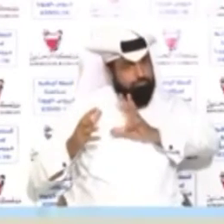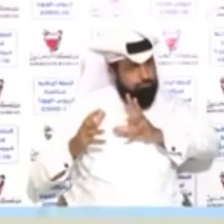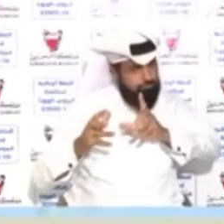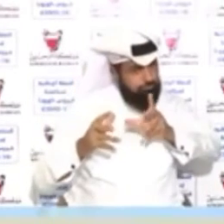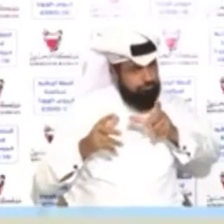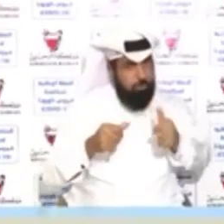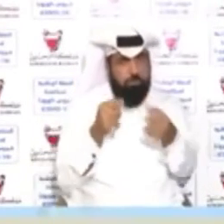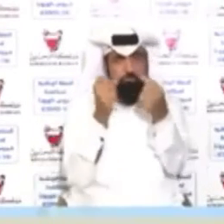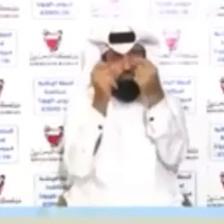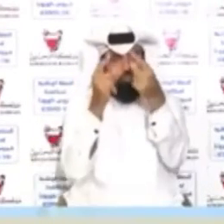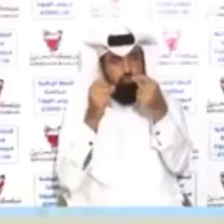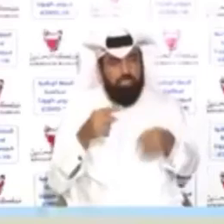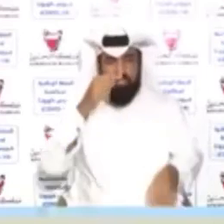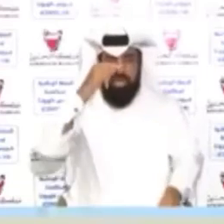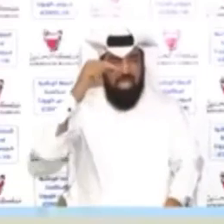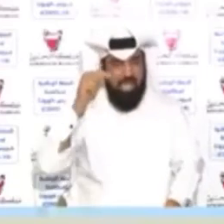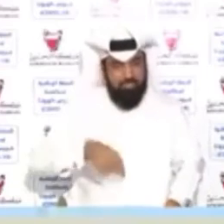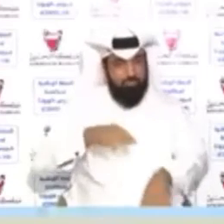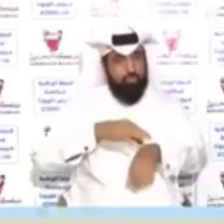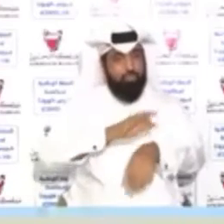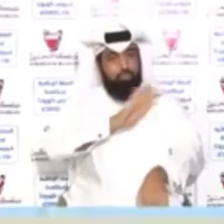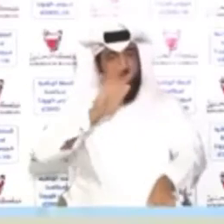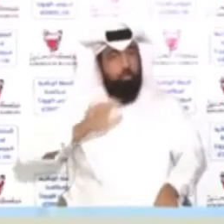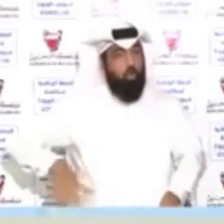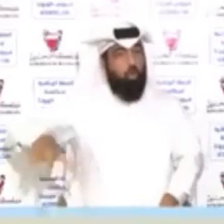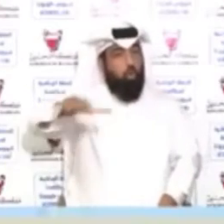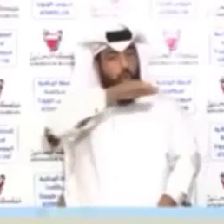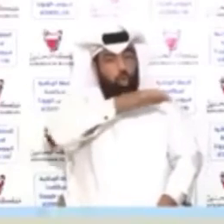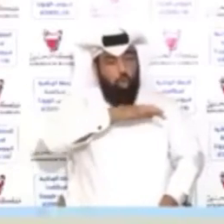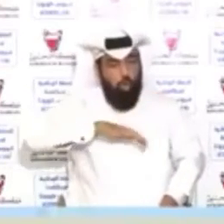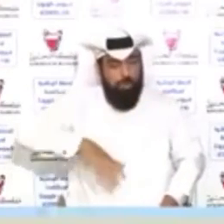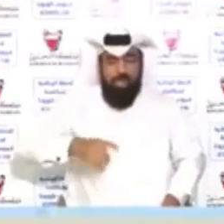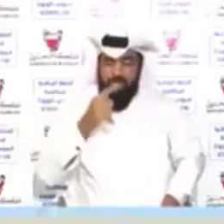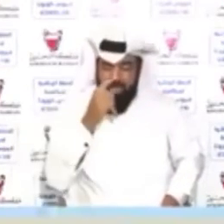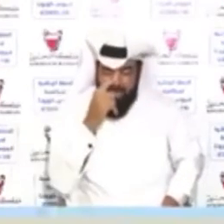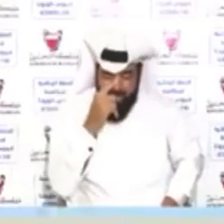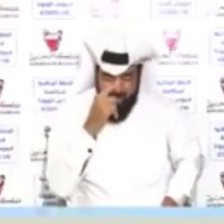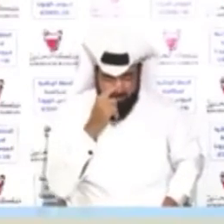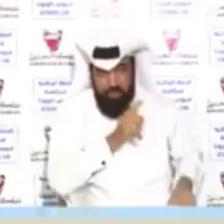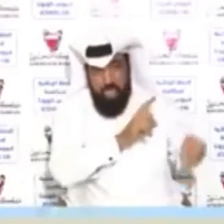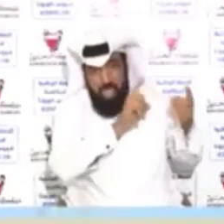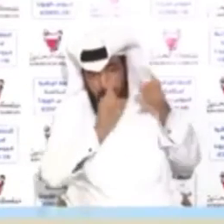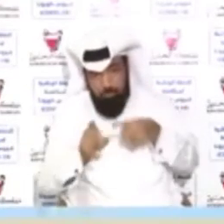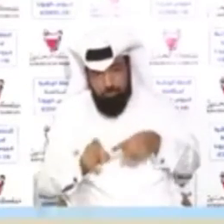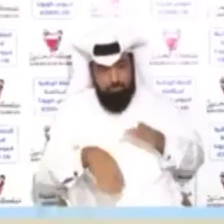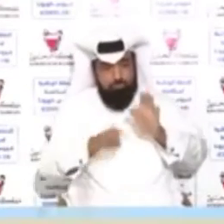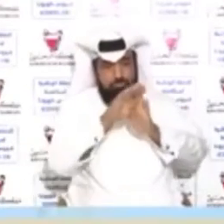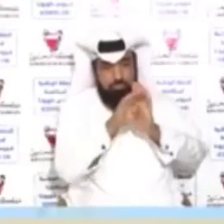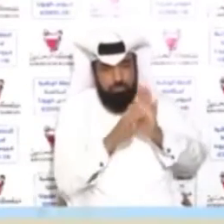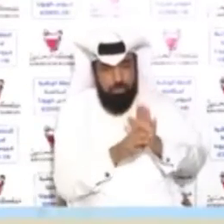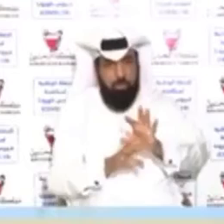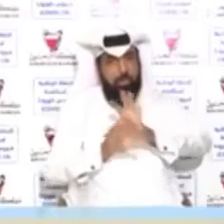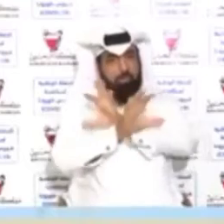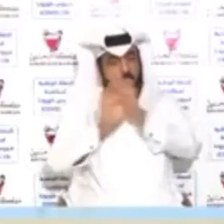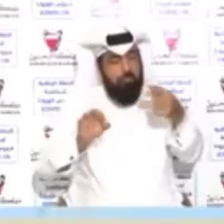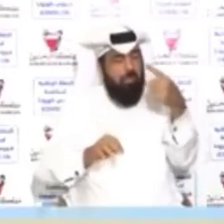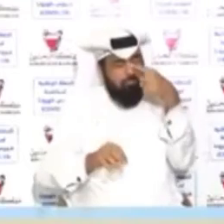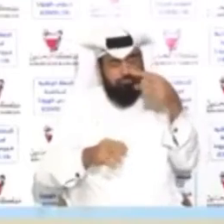الالتزام بجميع النصائح المقدمة من الفريق الوطني بخصوص